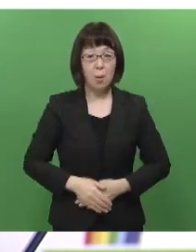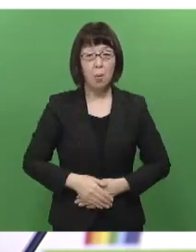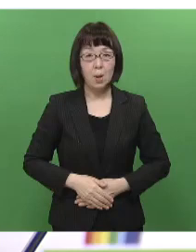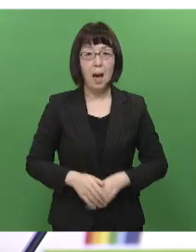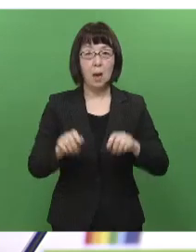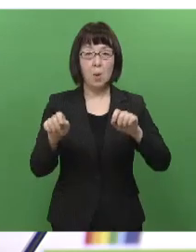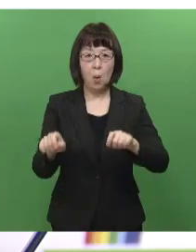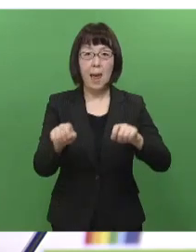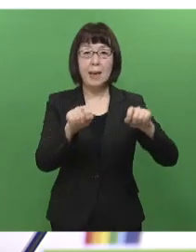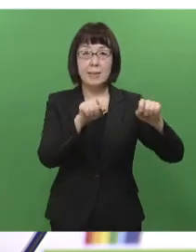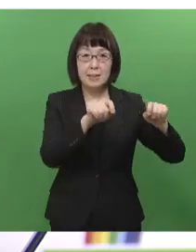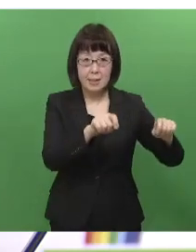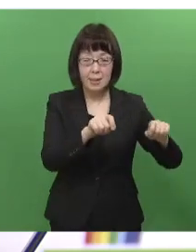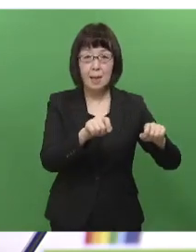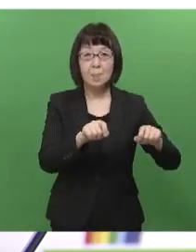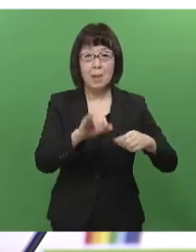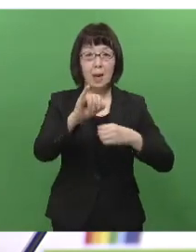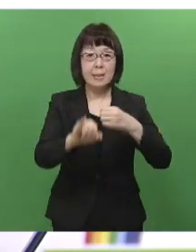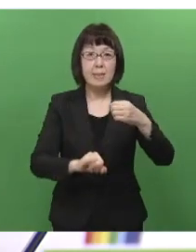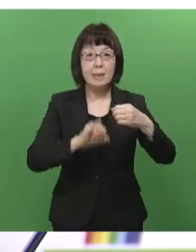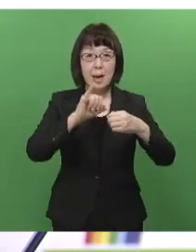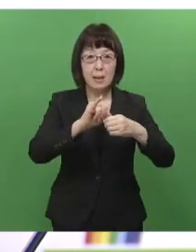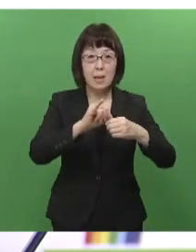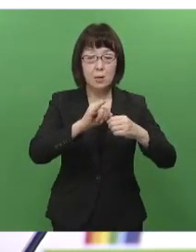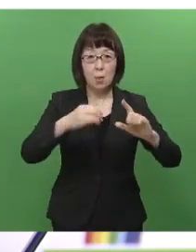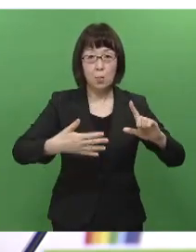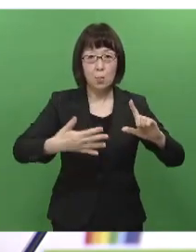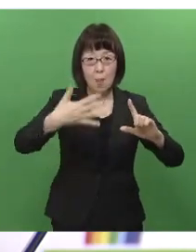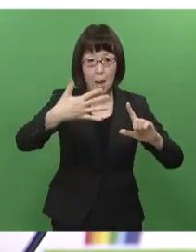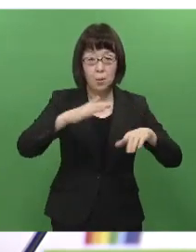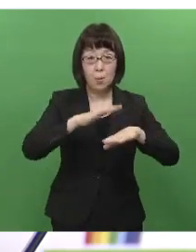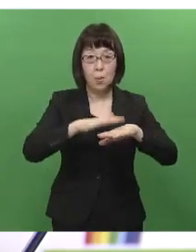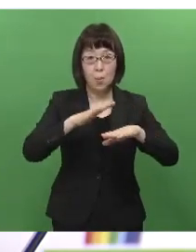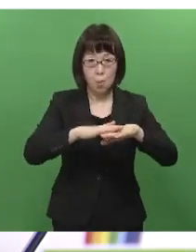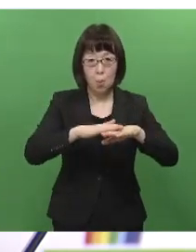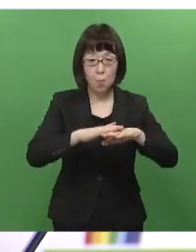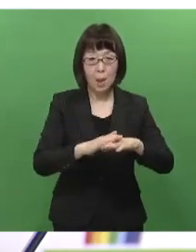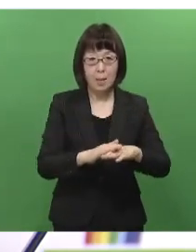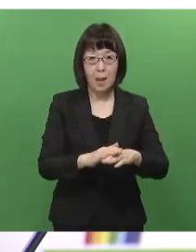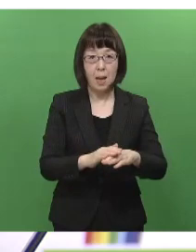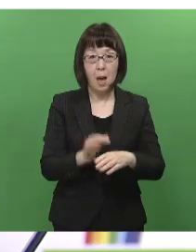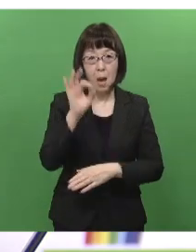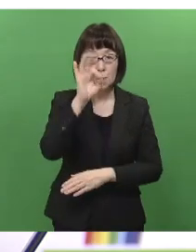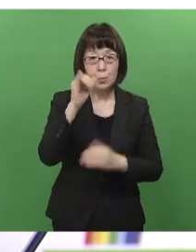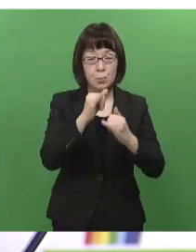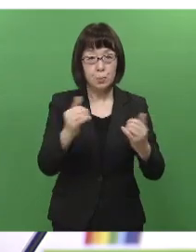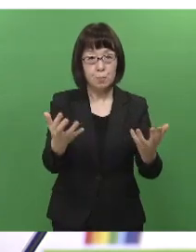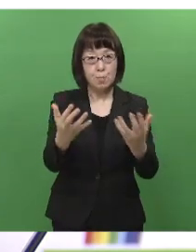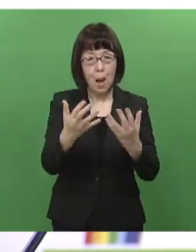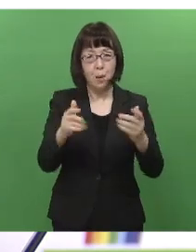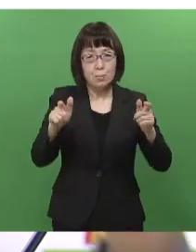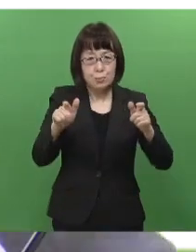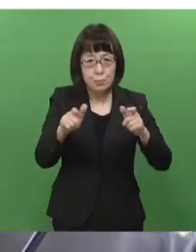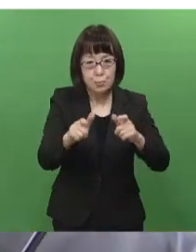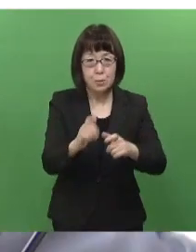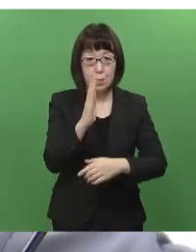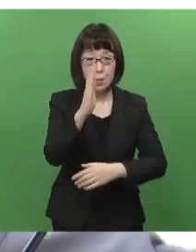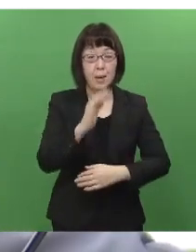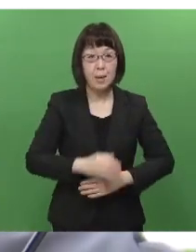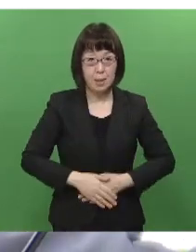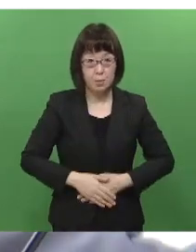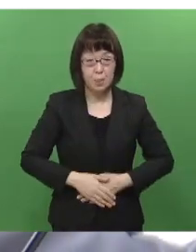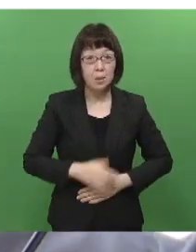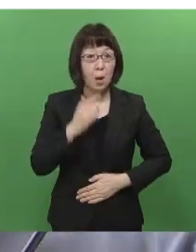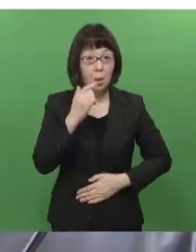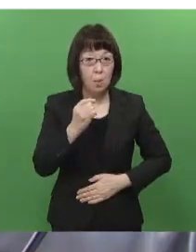期、オンライン開催、規模の縮小などご検討ください。そして開催する場合にはこちらの方